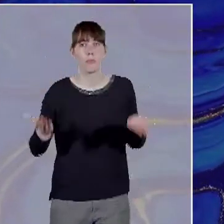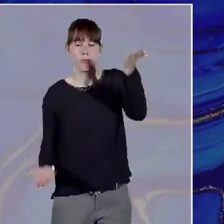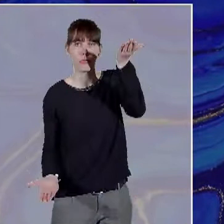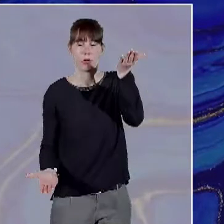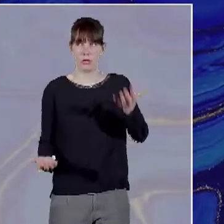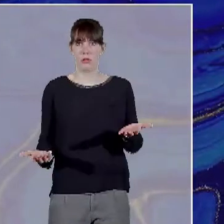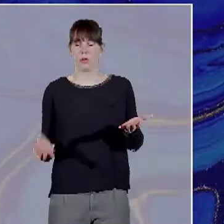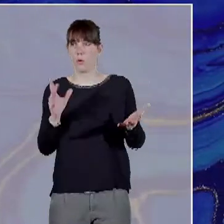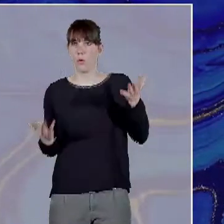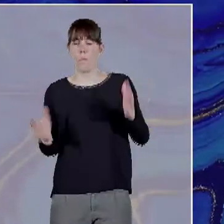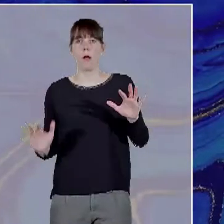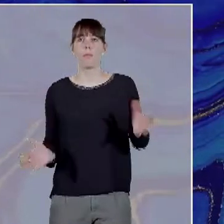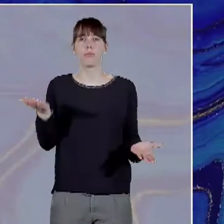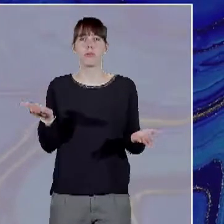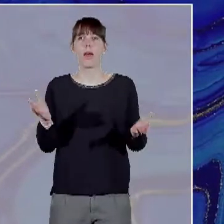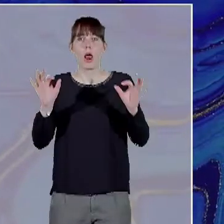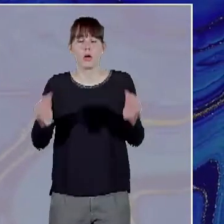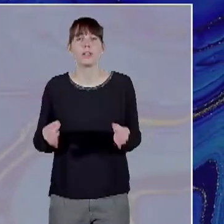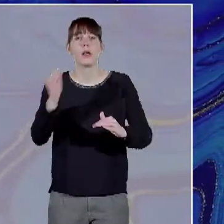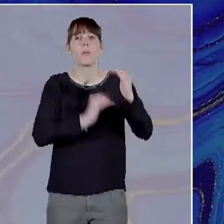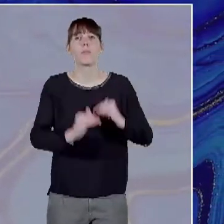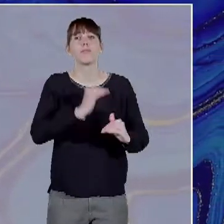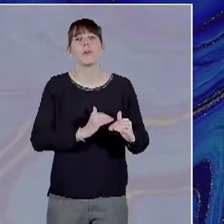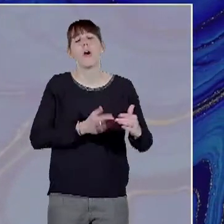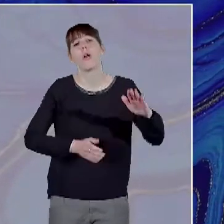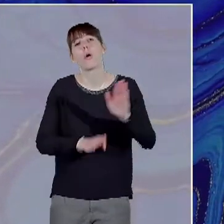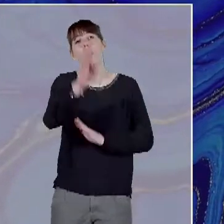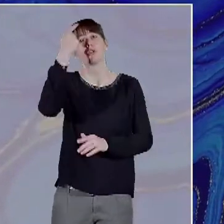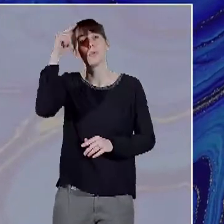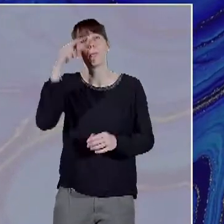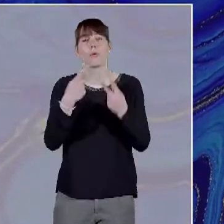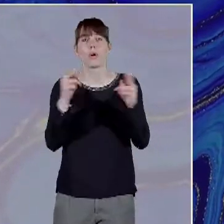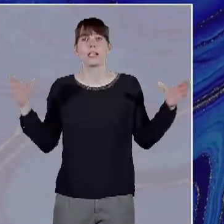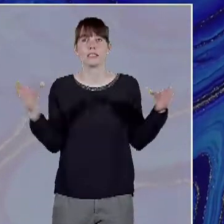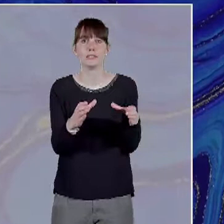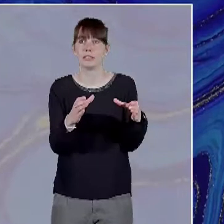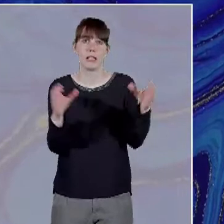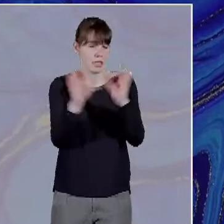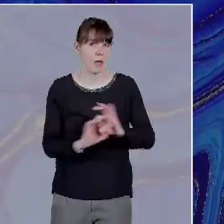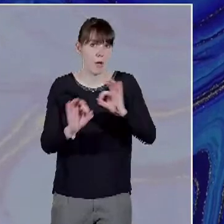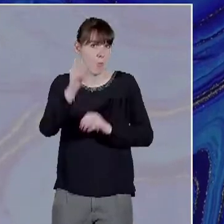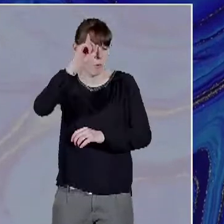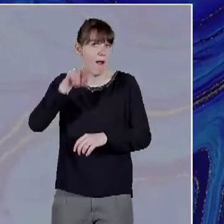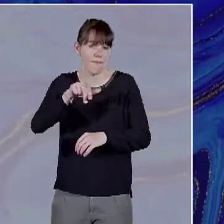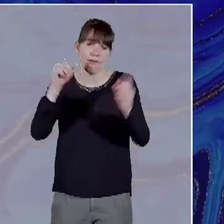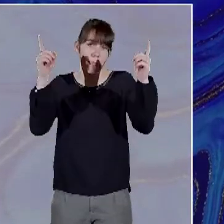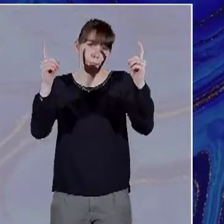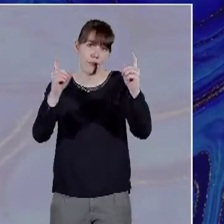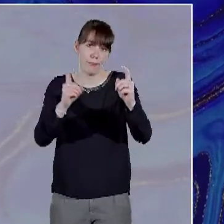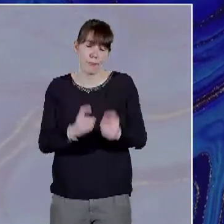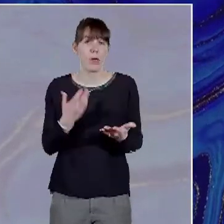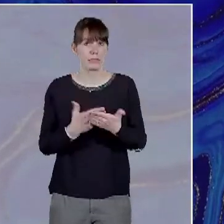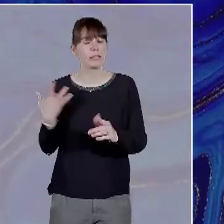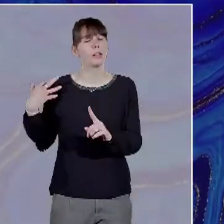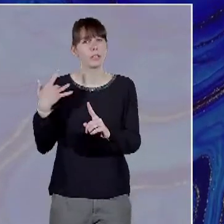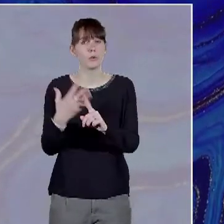des investissements des collectivités, parce que très probablement, les investissements des collectivités vont baisser massivement. Donc c'est malheureusement le contexte dans lequel